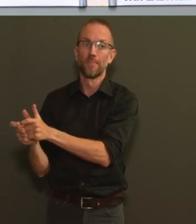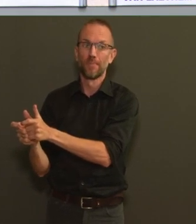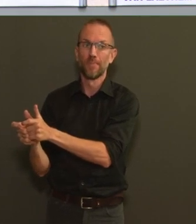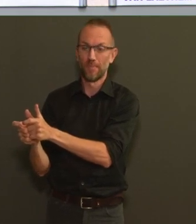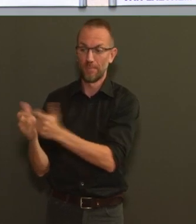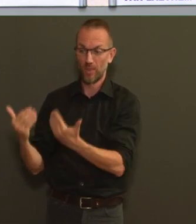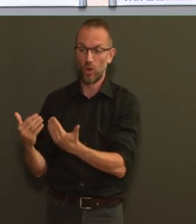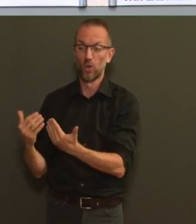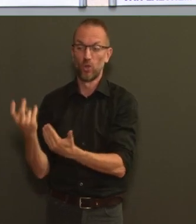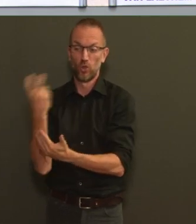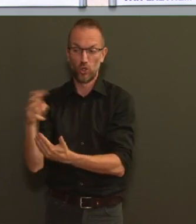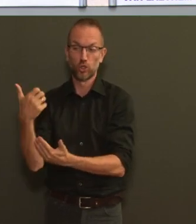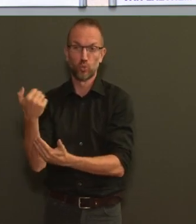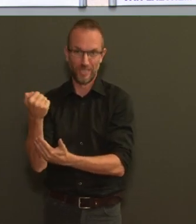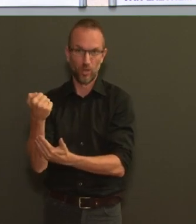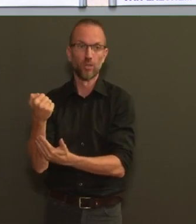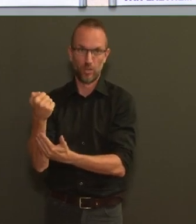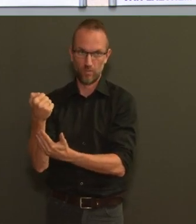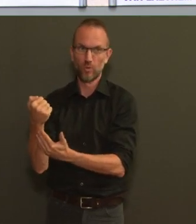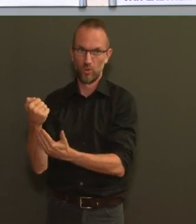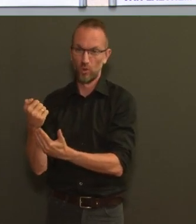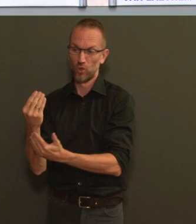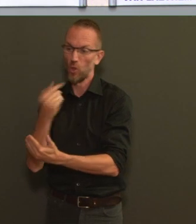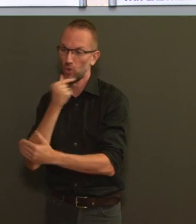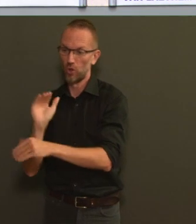cas de positivité chez les gens de plus de 90 ans.